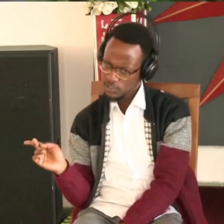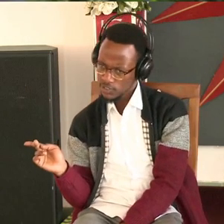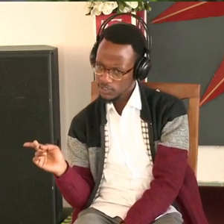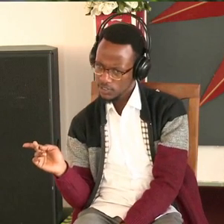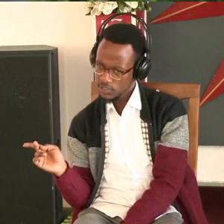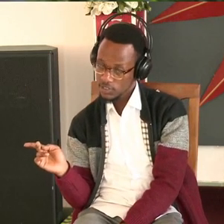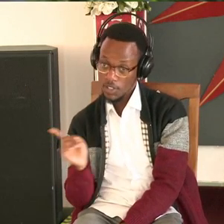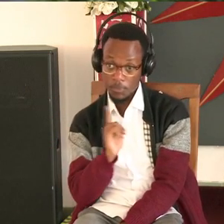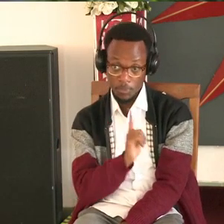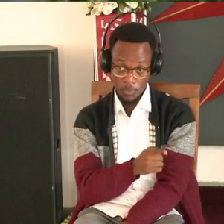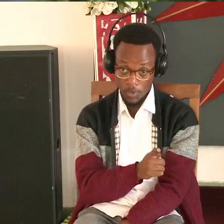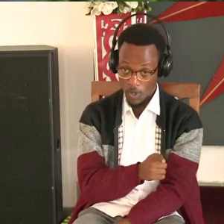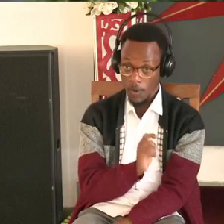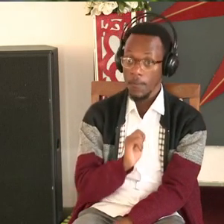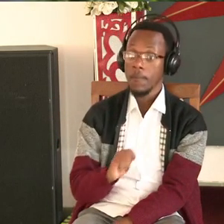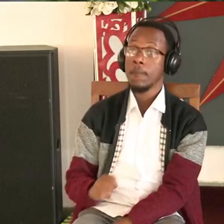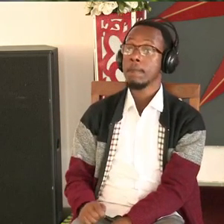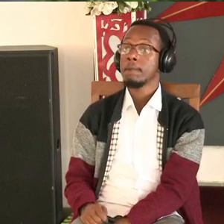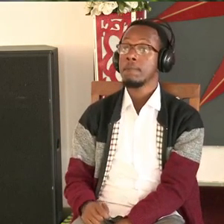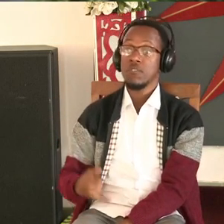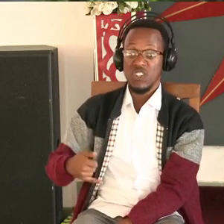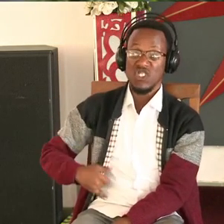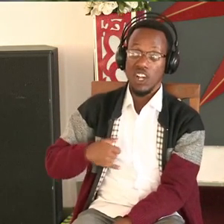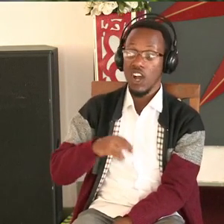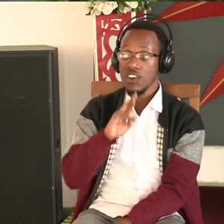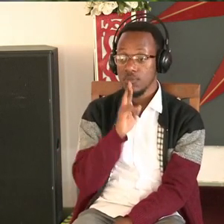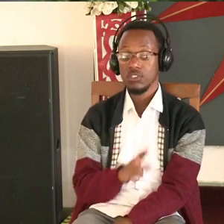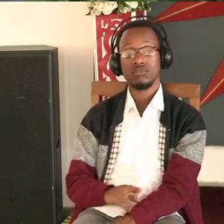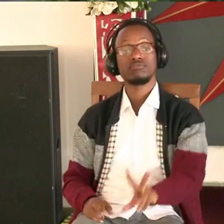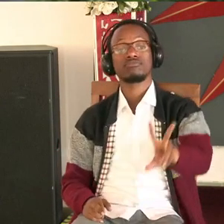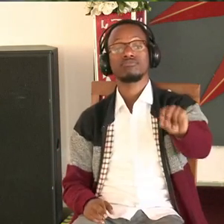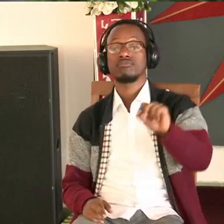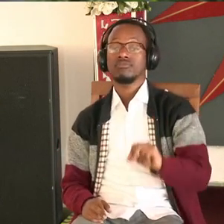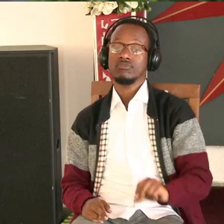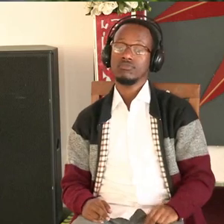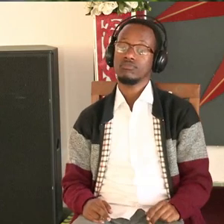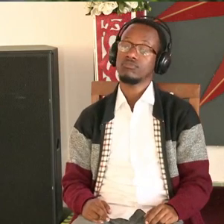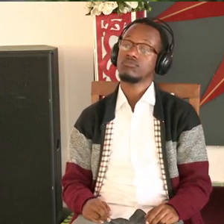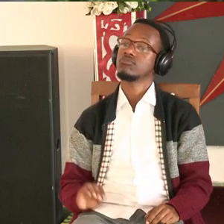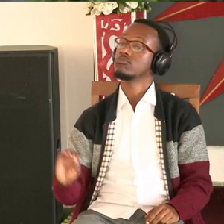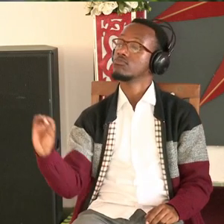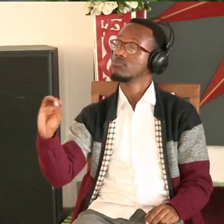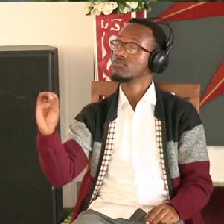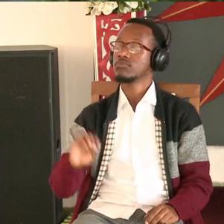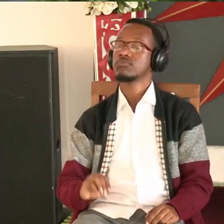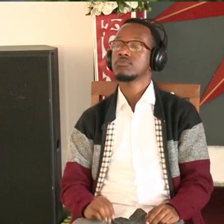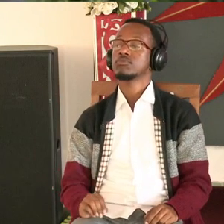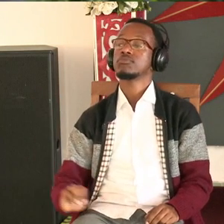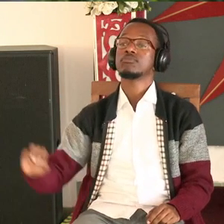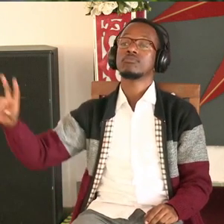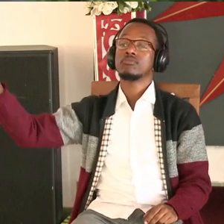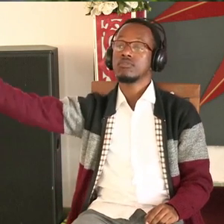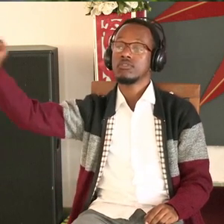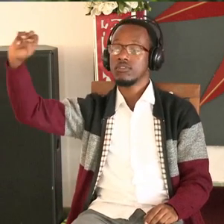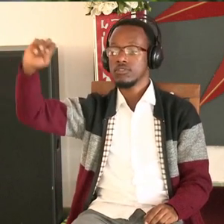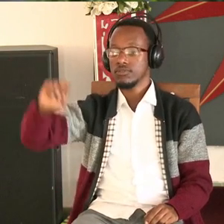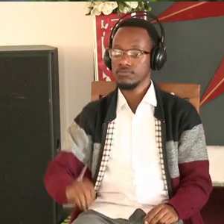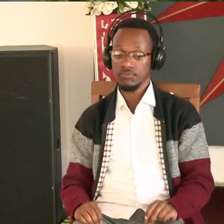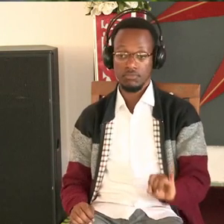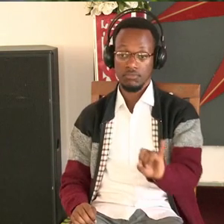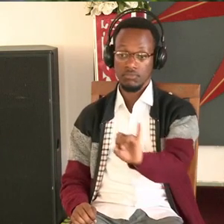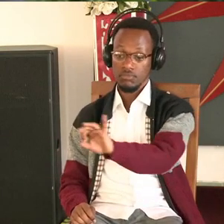Yashoboraga kandi yagiye asubiza ngo oya. Noneho ikibazo kirongera kirabaza